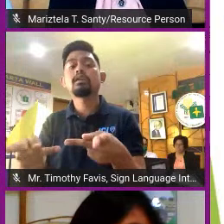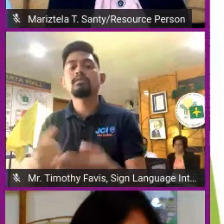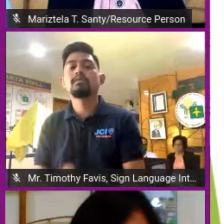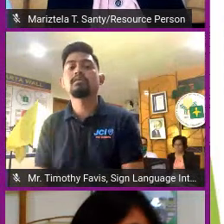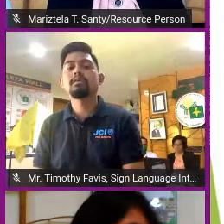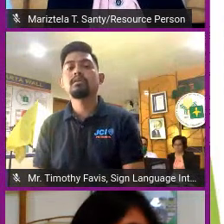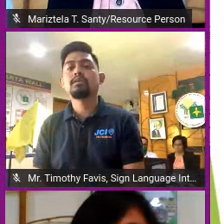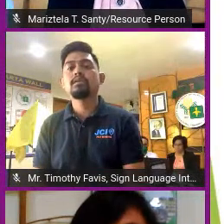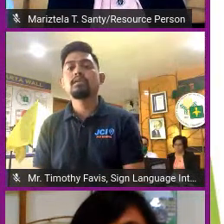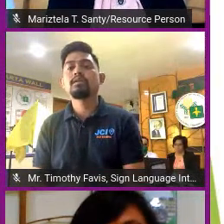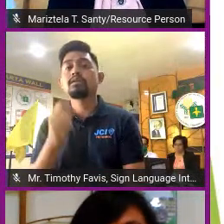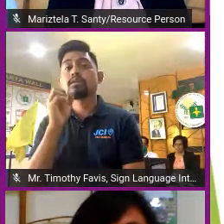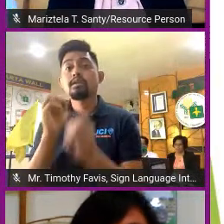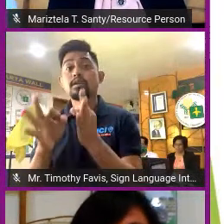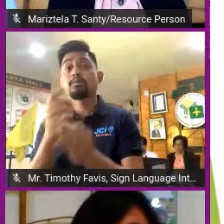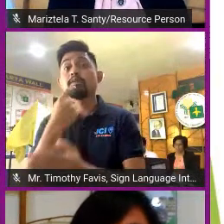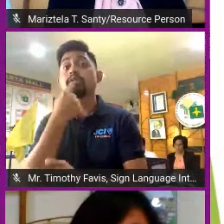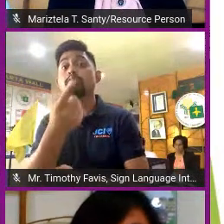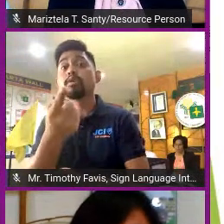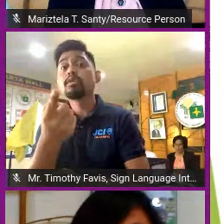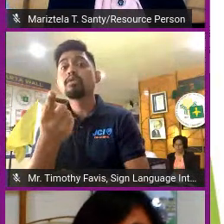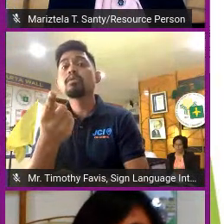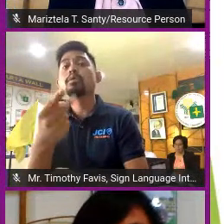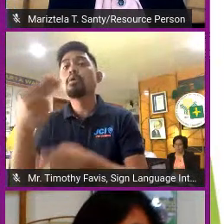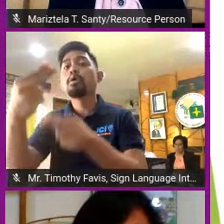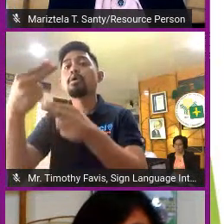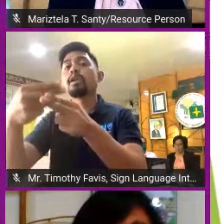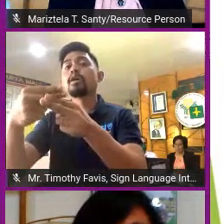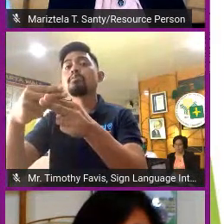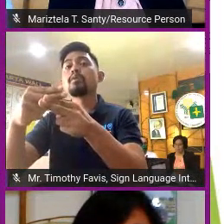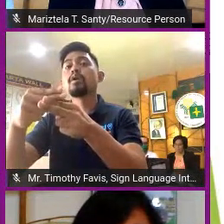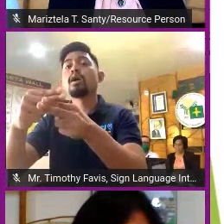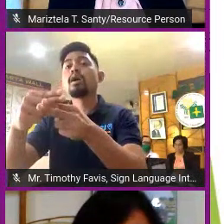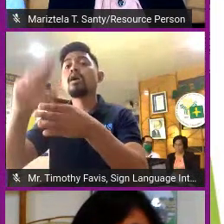po ninyo, your complete name